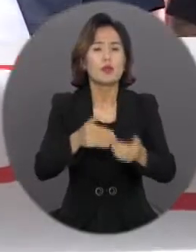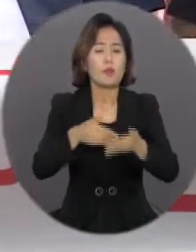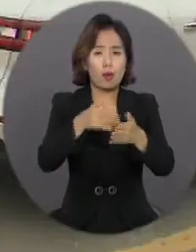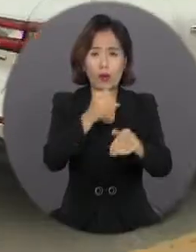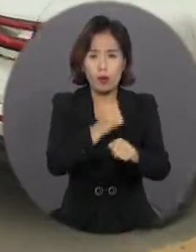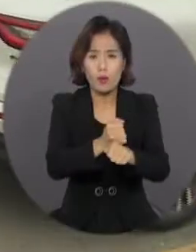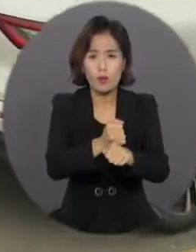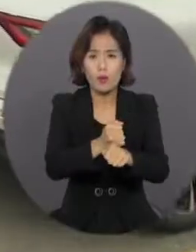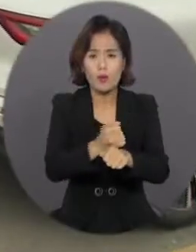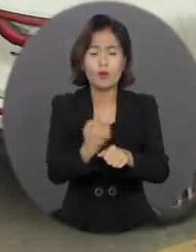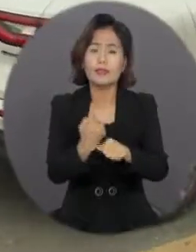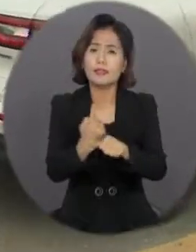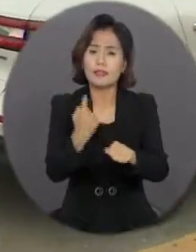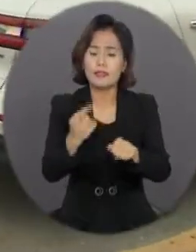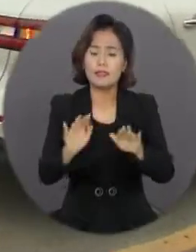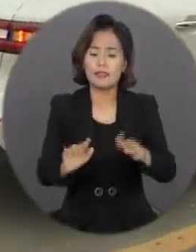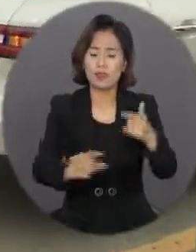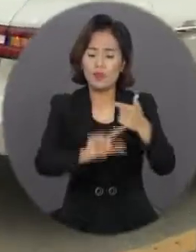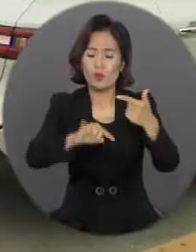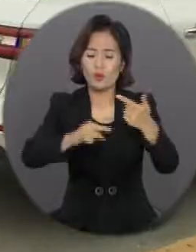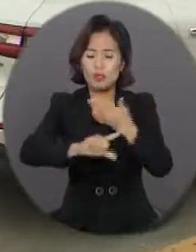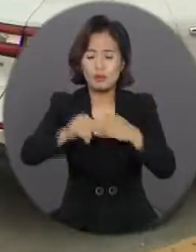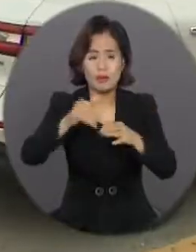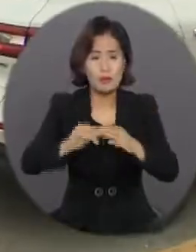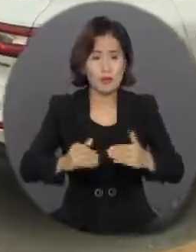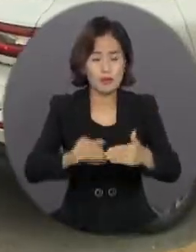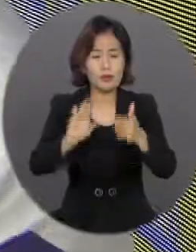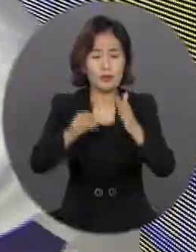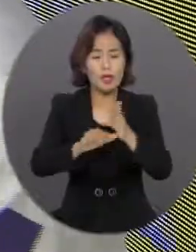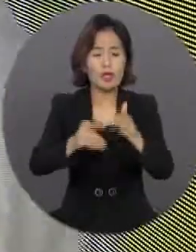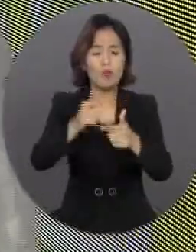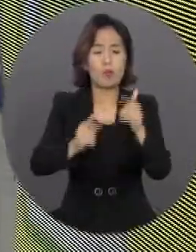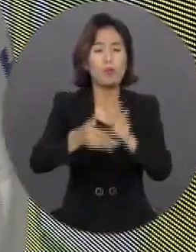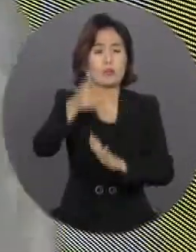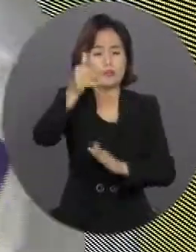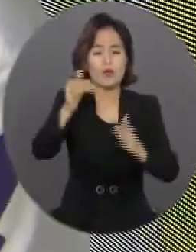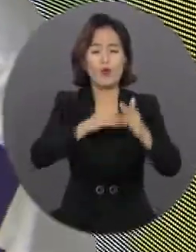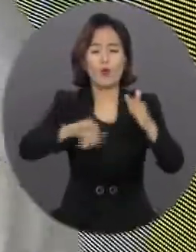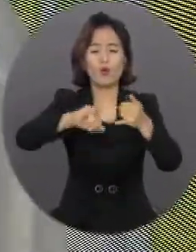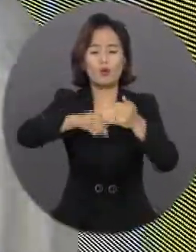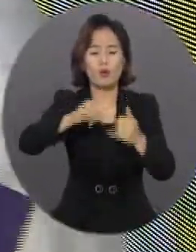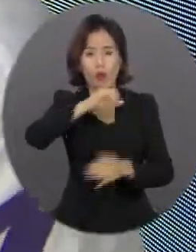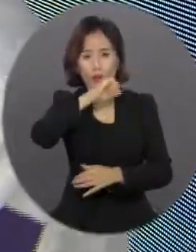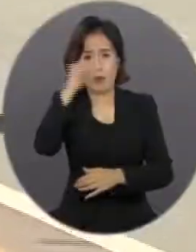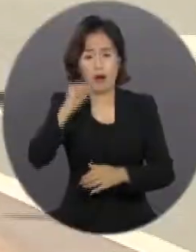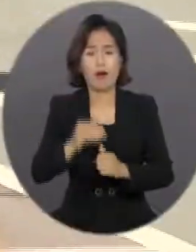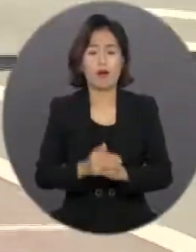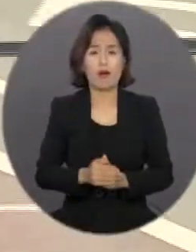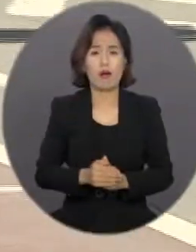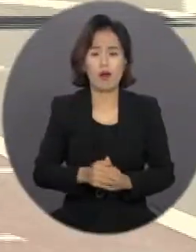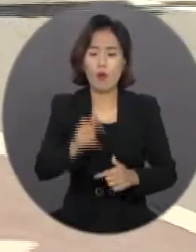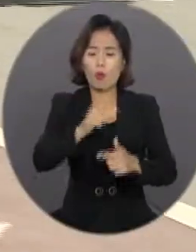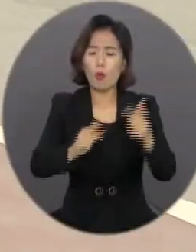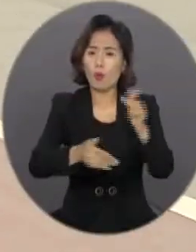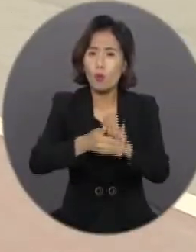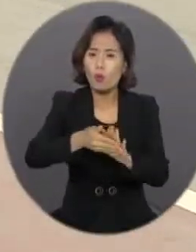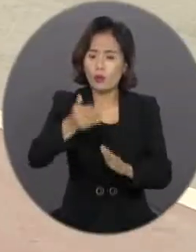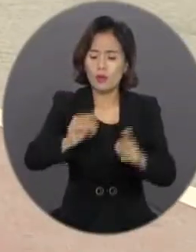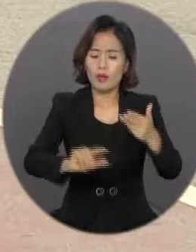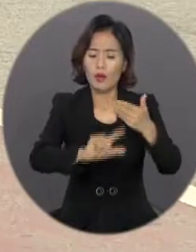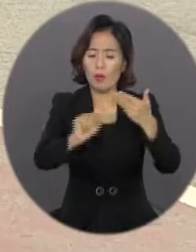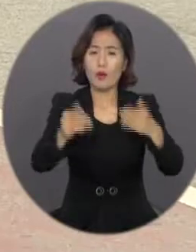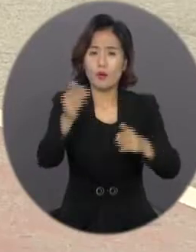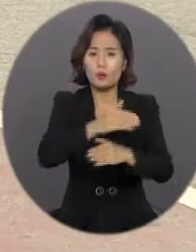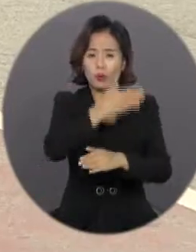했고 지난 지방선거 과정에서도 박홍렬 시장 공약으로 채택됐습니다. 목포시는